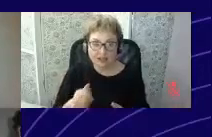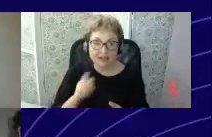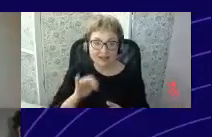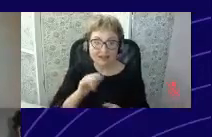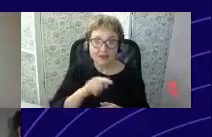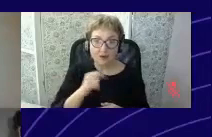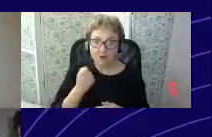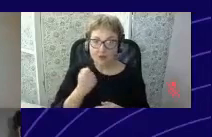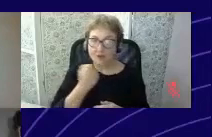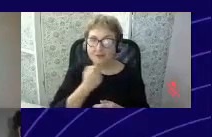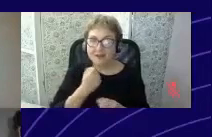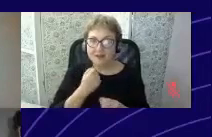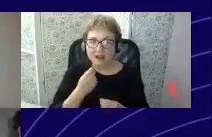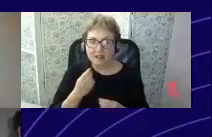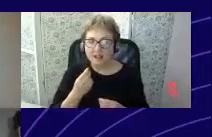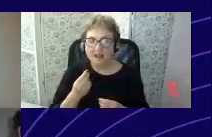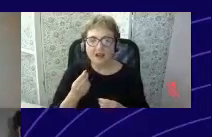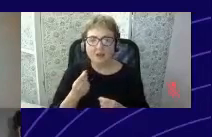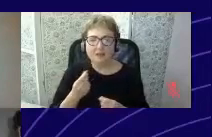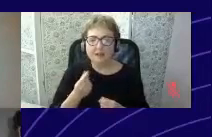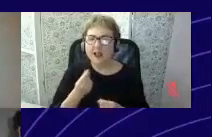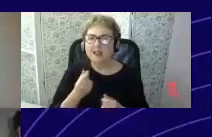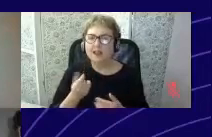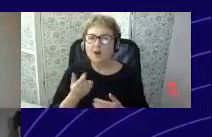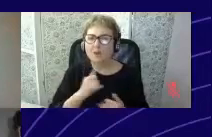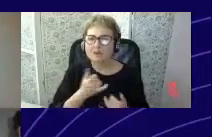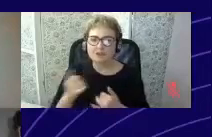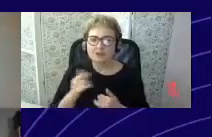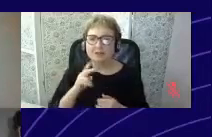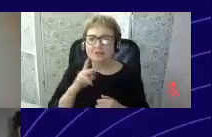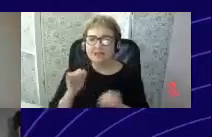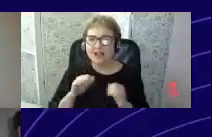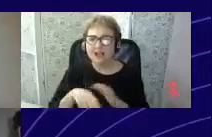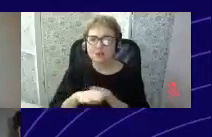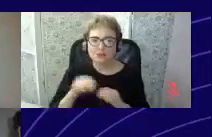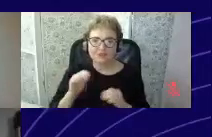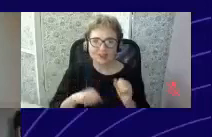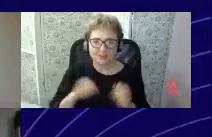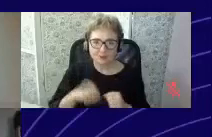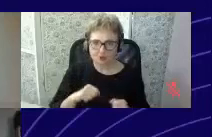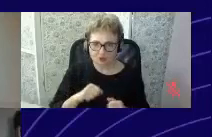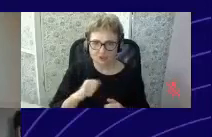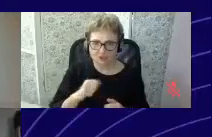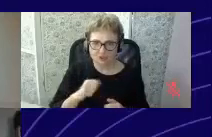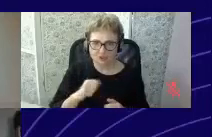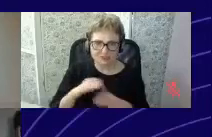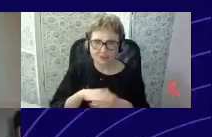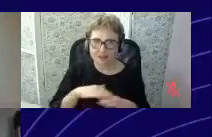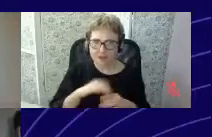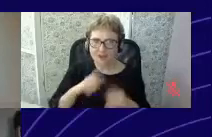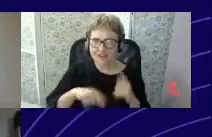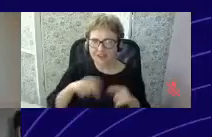же, от материального обеспечения. Да? Поэтому очень часто при отсутствии возможности оборудования собственной